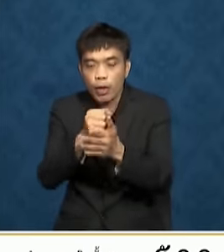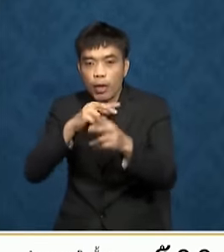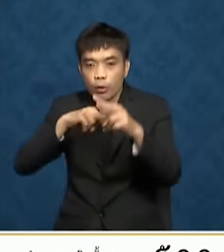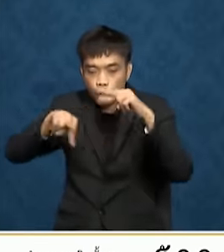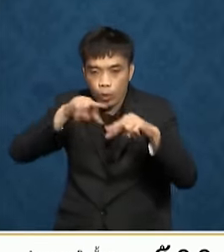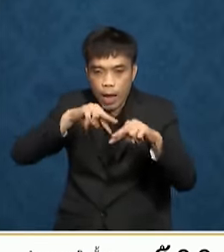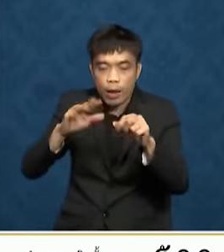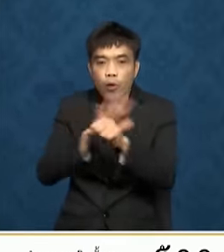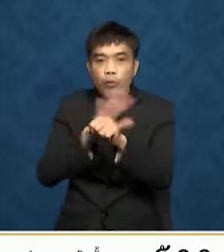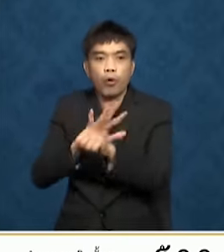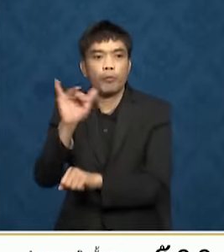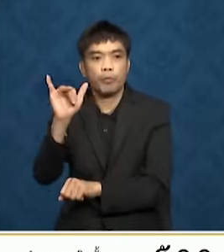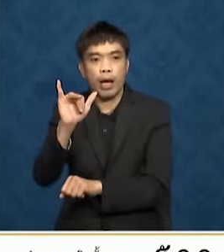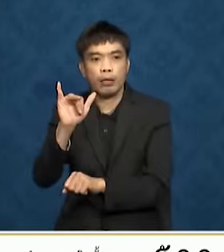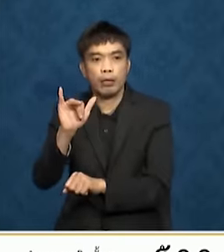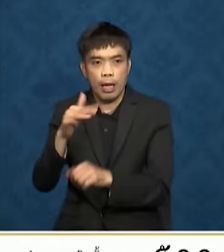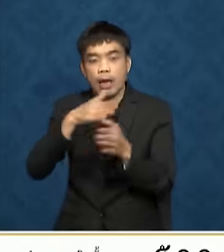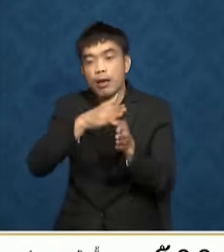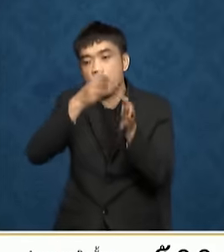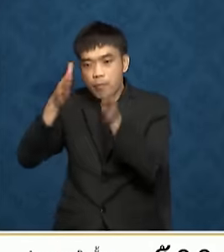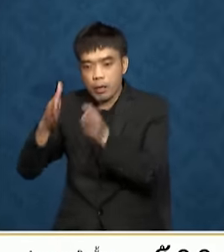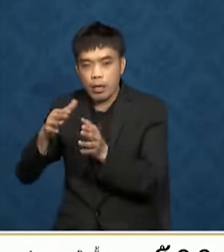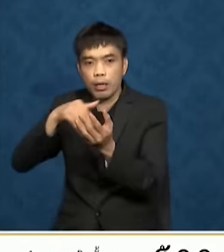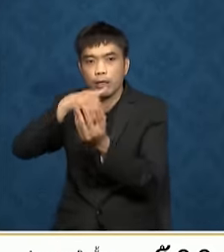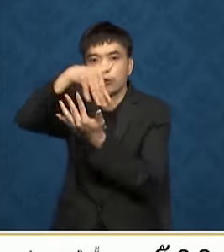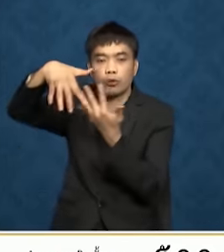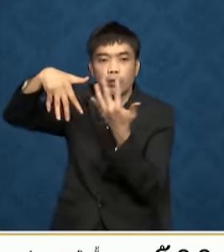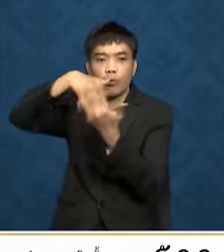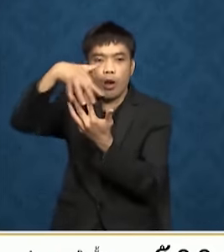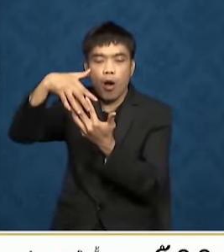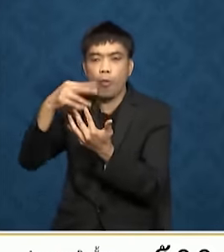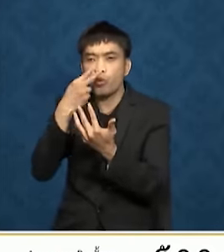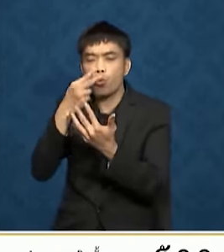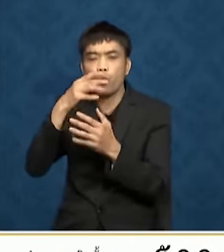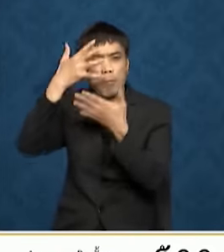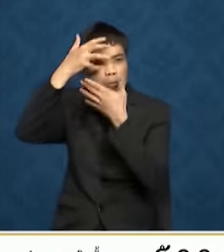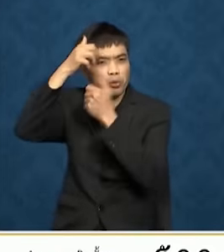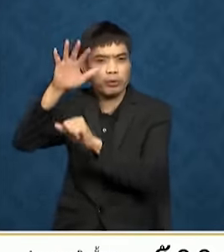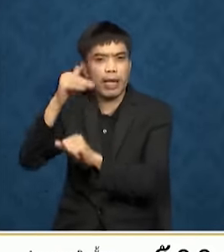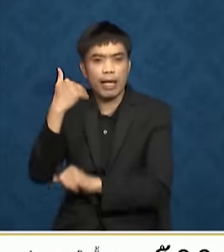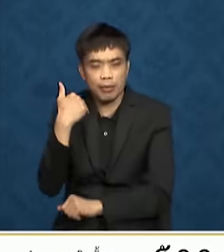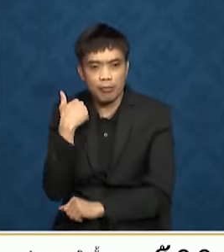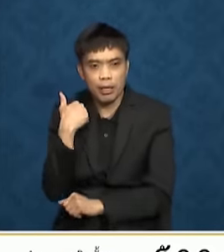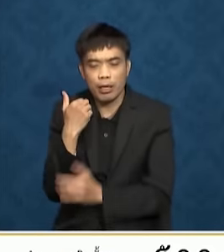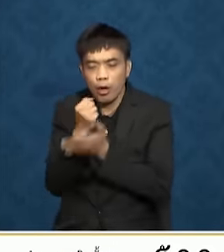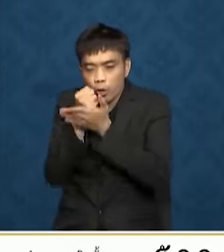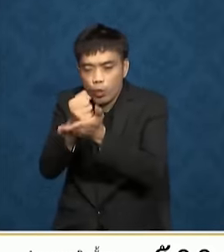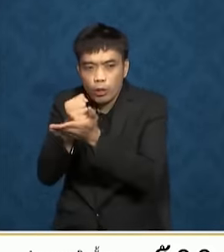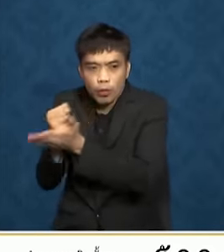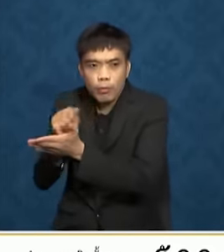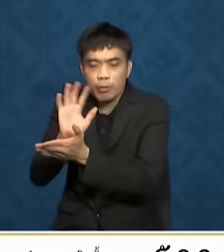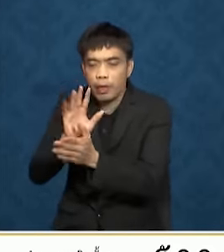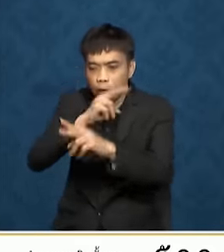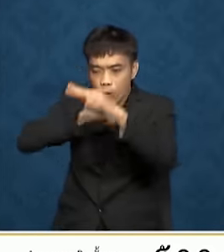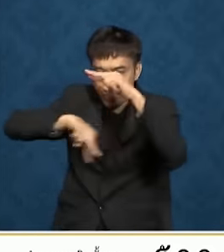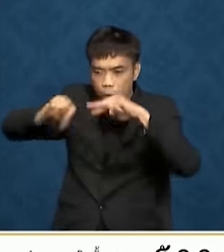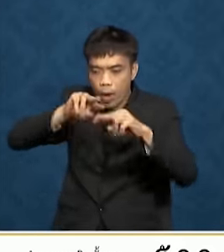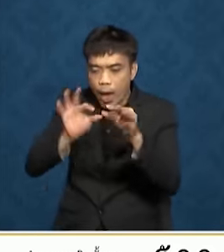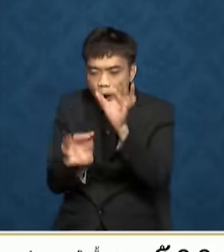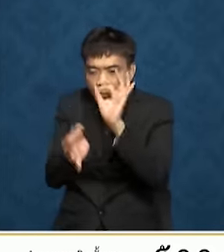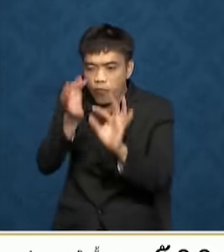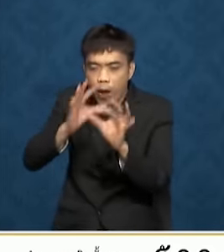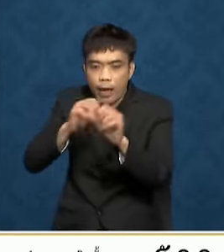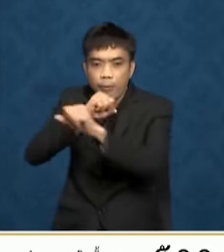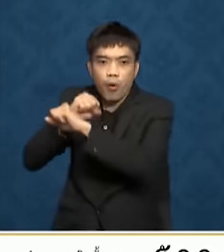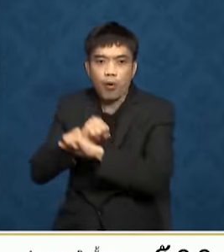ขณะเดียวกันก็คือสิ่งแวดล้อมนะครับที่ถูก ignoreถูกมองข้ามไปงบดูแลไฟป่าขององค์กรปกครองส่วนท้องถิ่นในพื้นที่